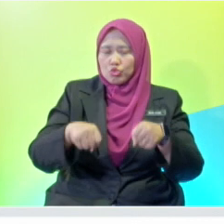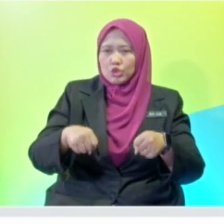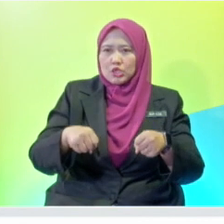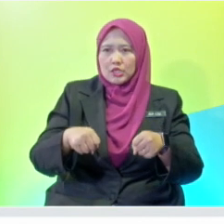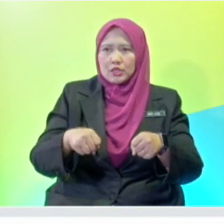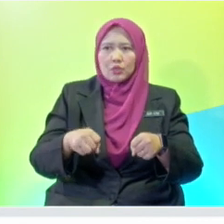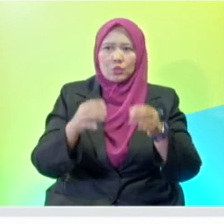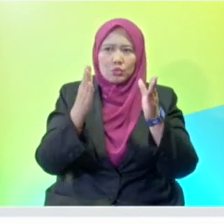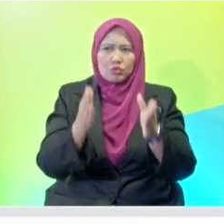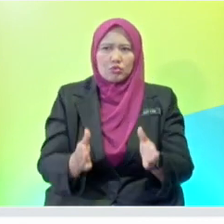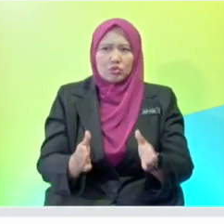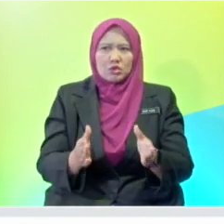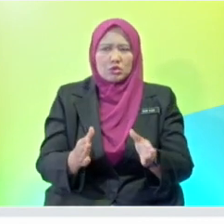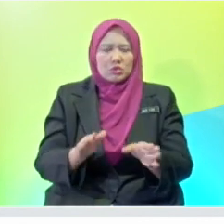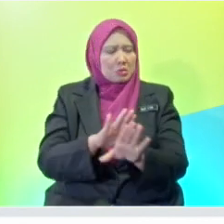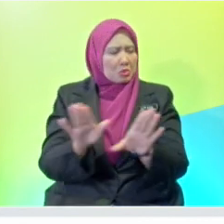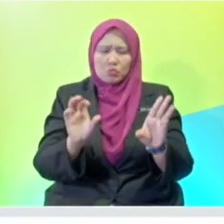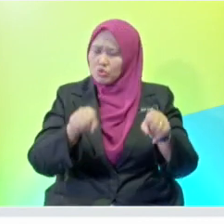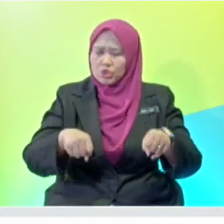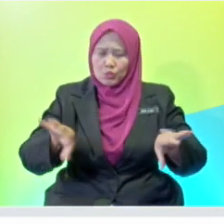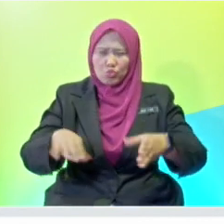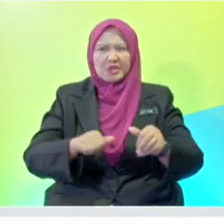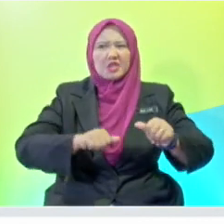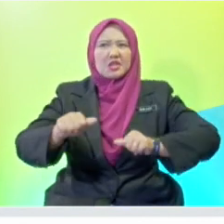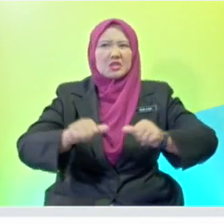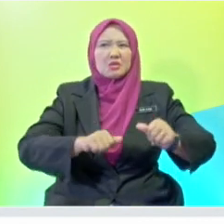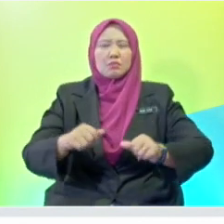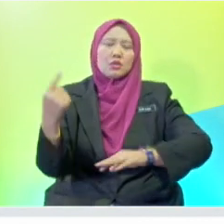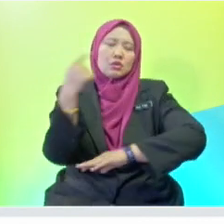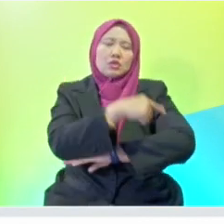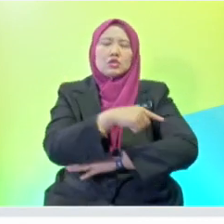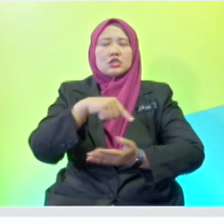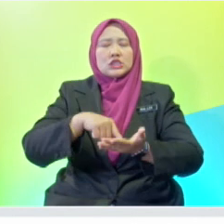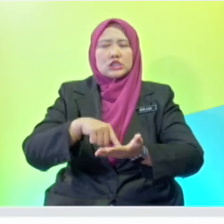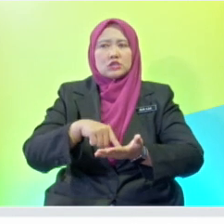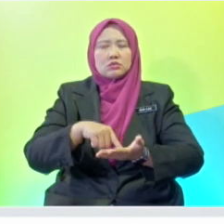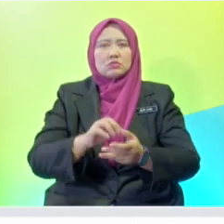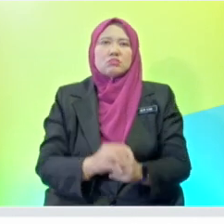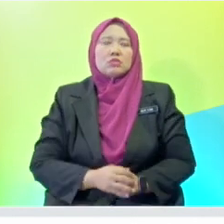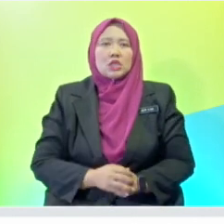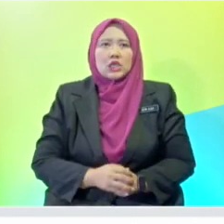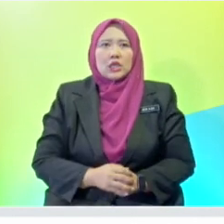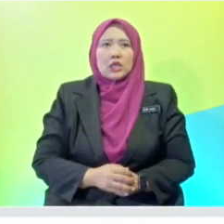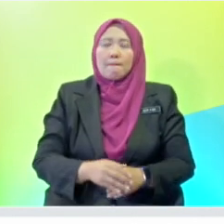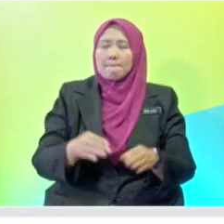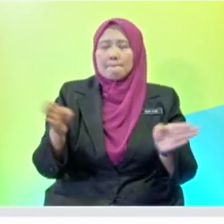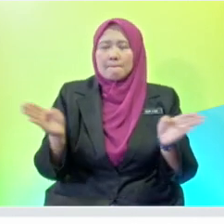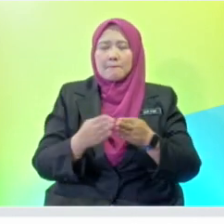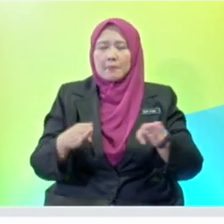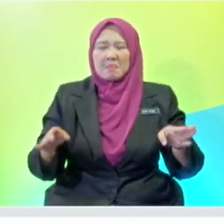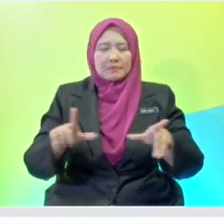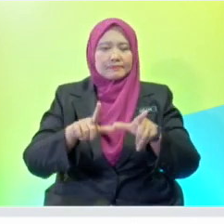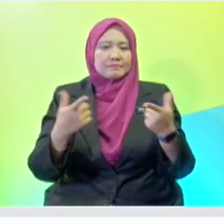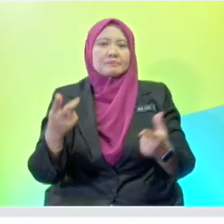activity harian atau dalam bahasa yang lebih mudah dipahami ialah nyanyo jadi Penyakit